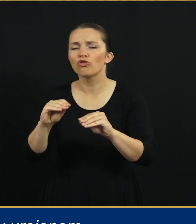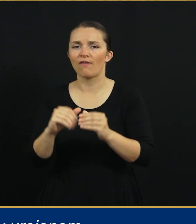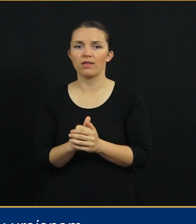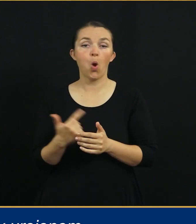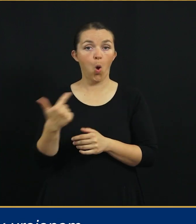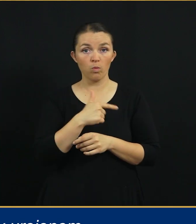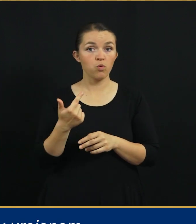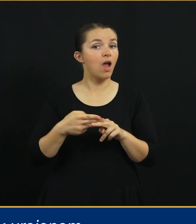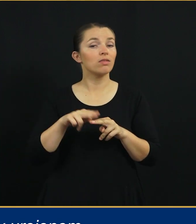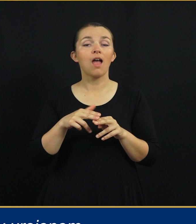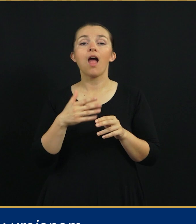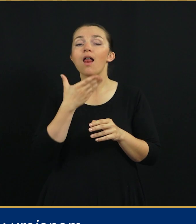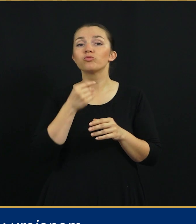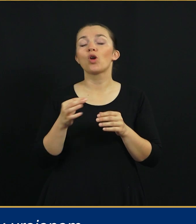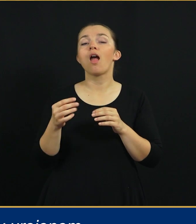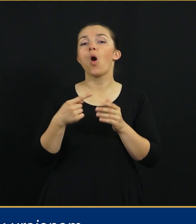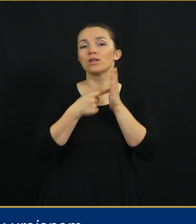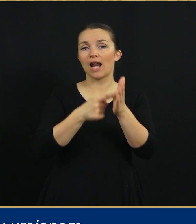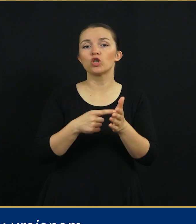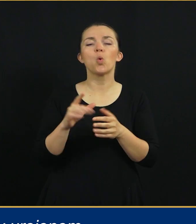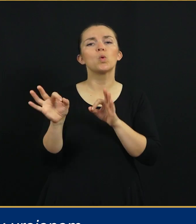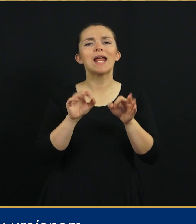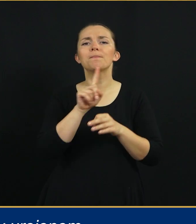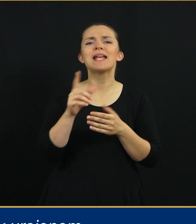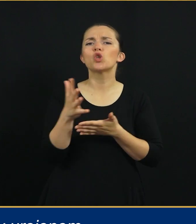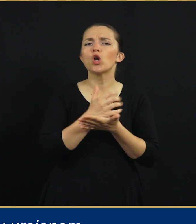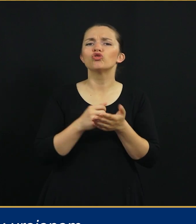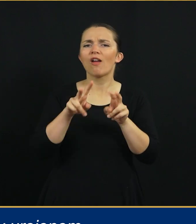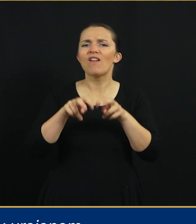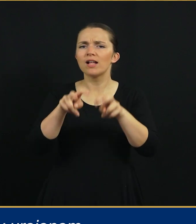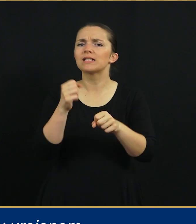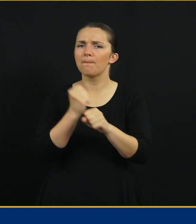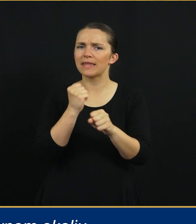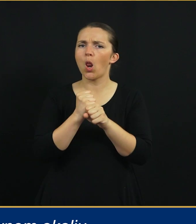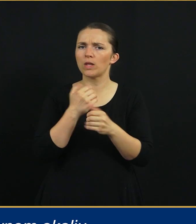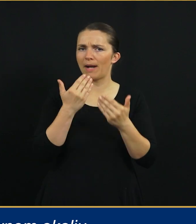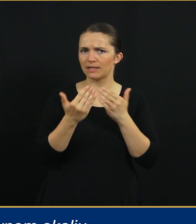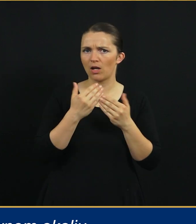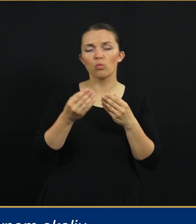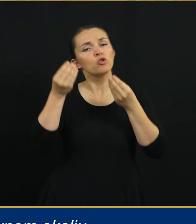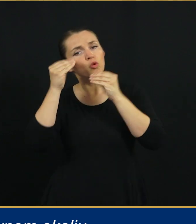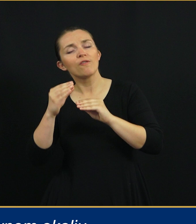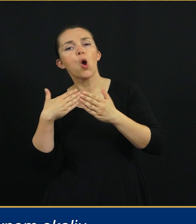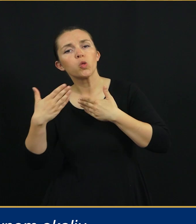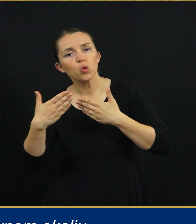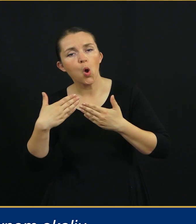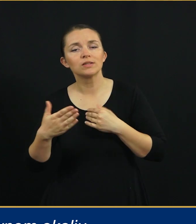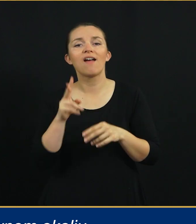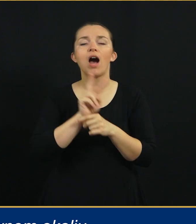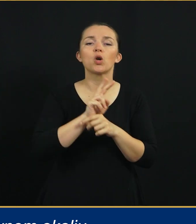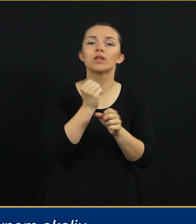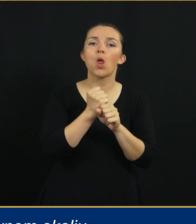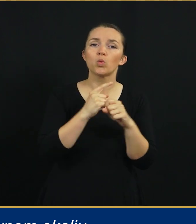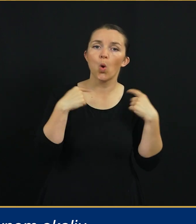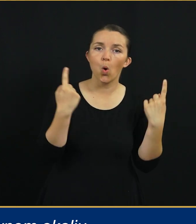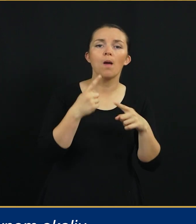se najprimerneje odraža v urejenem in neizkoriščevalskem delovnem razmerju, spoštljivih odnosih, varnem delovnem